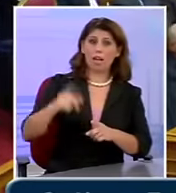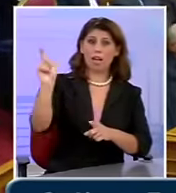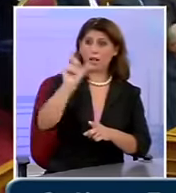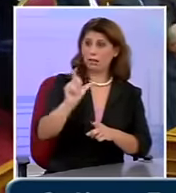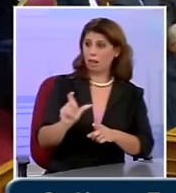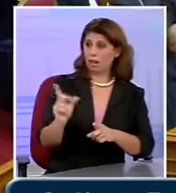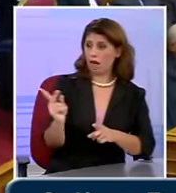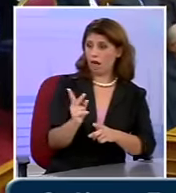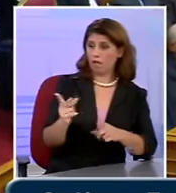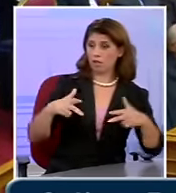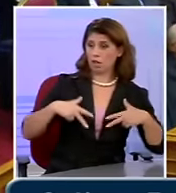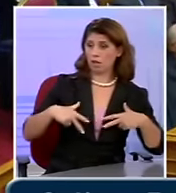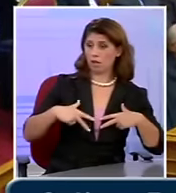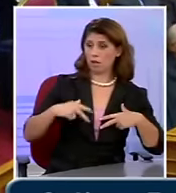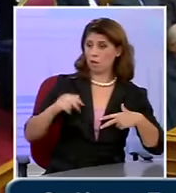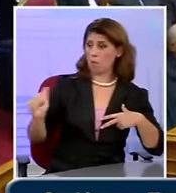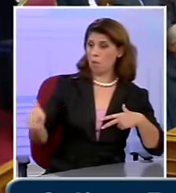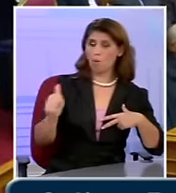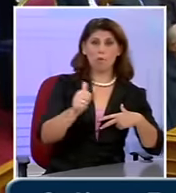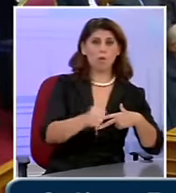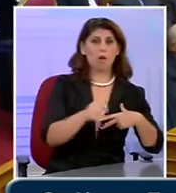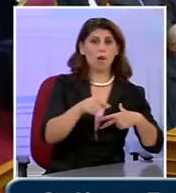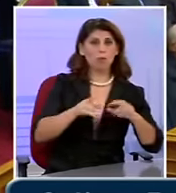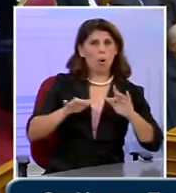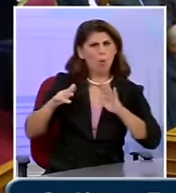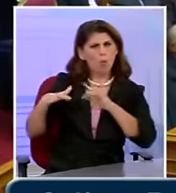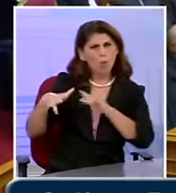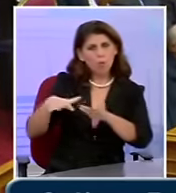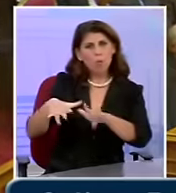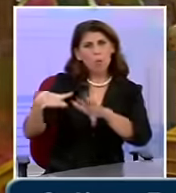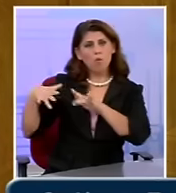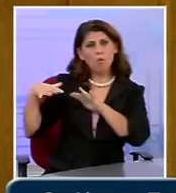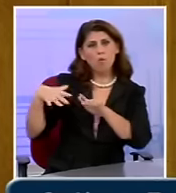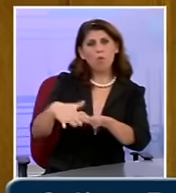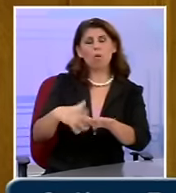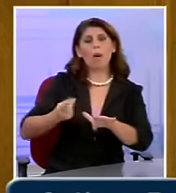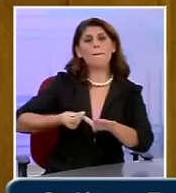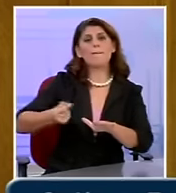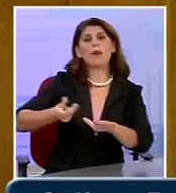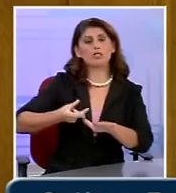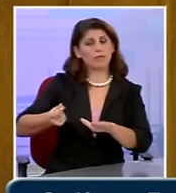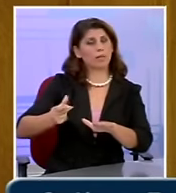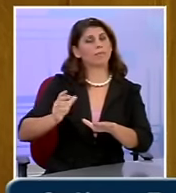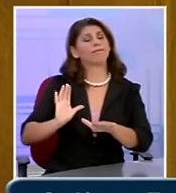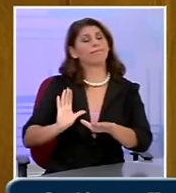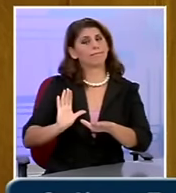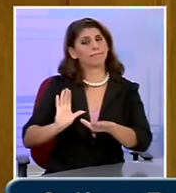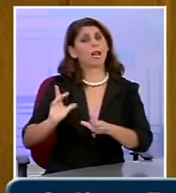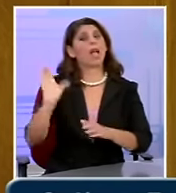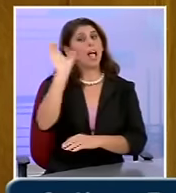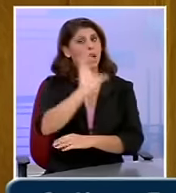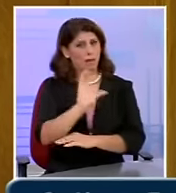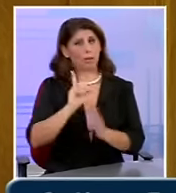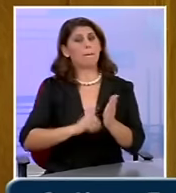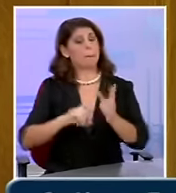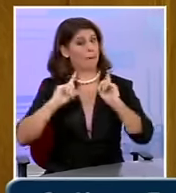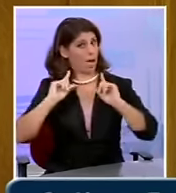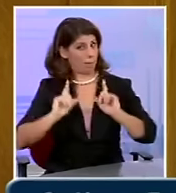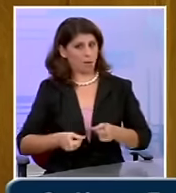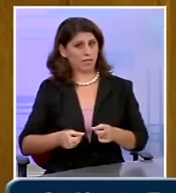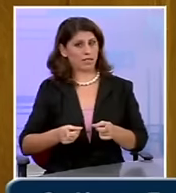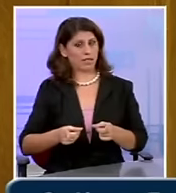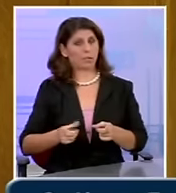μόνες μπροστά σε αυτή τη ροή προσφύγων. Η Ευρώπη λοιπόν πρέπει να πάρει αποφάσεις